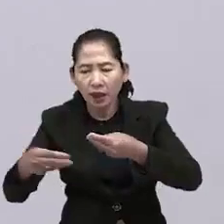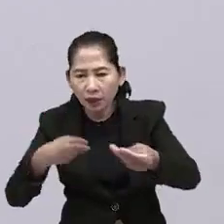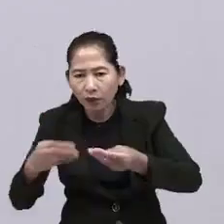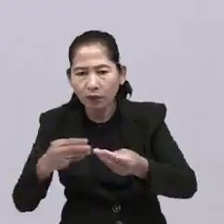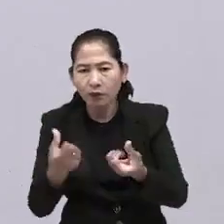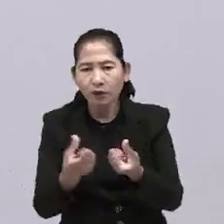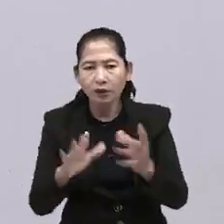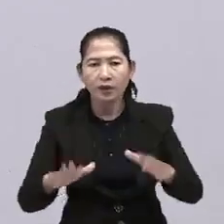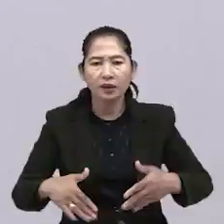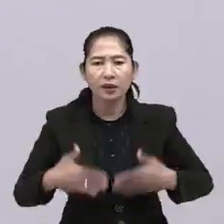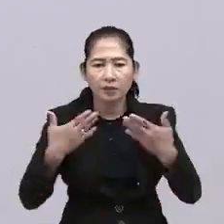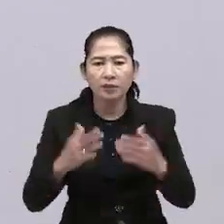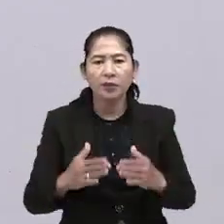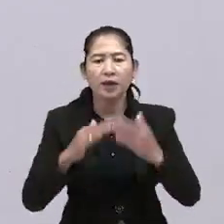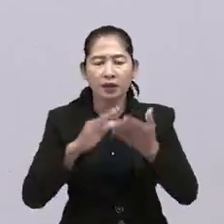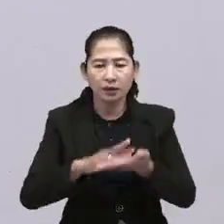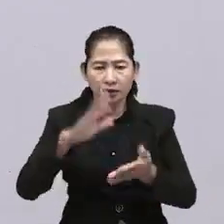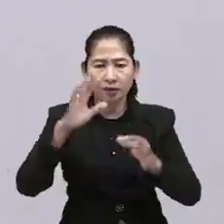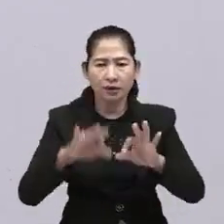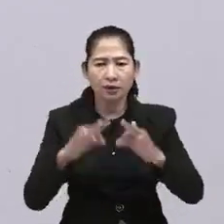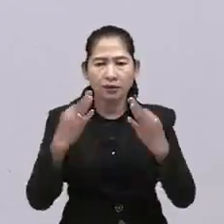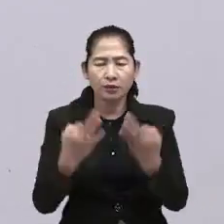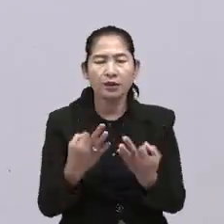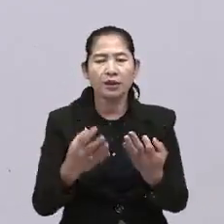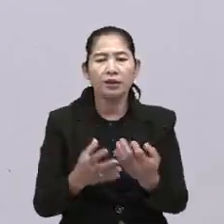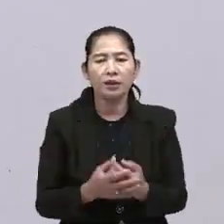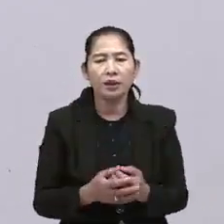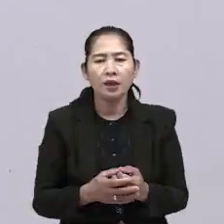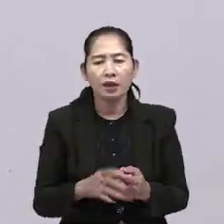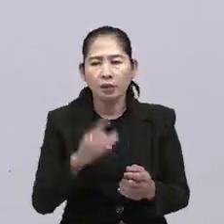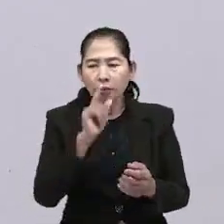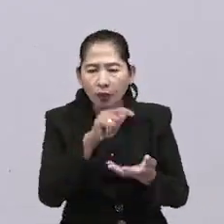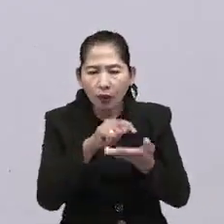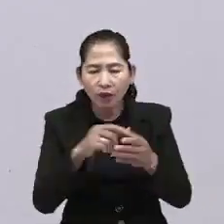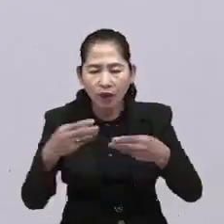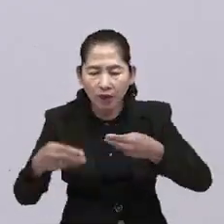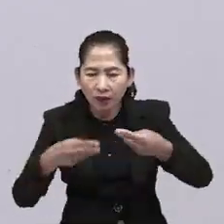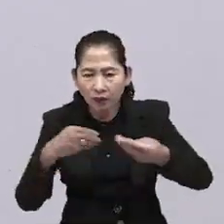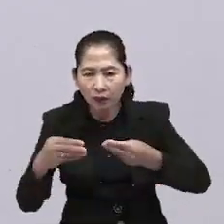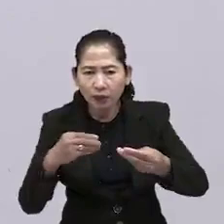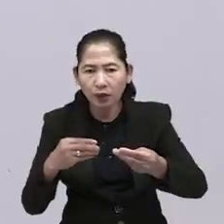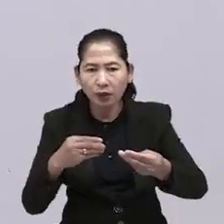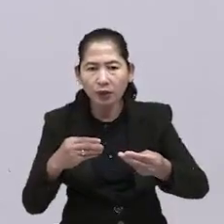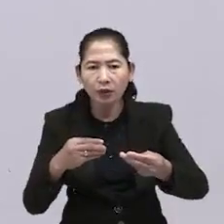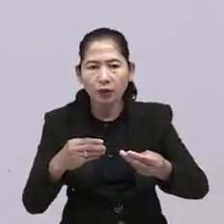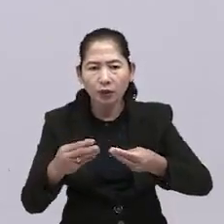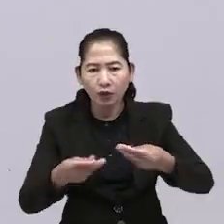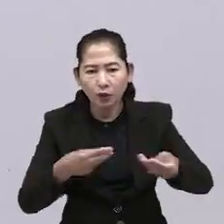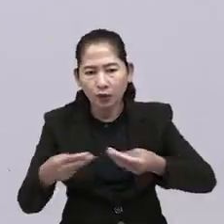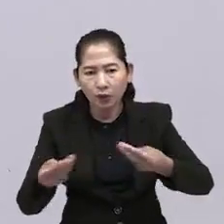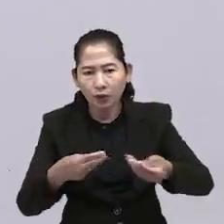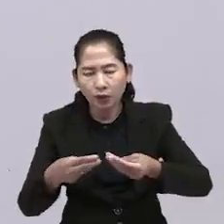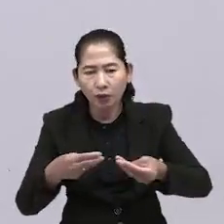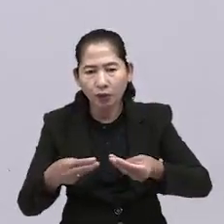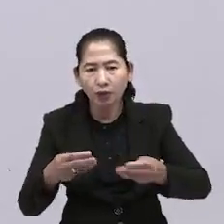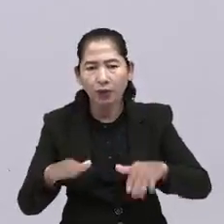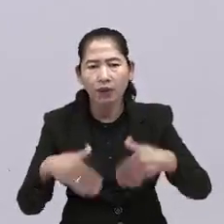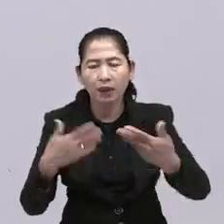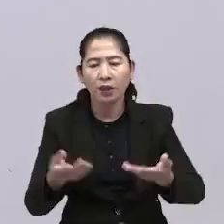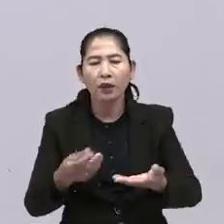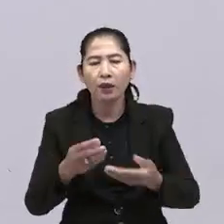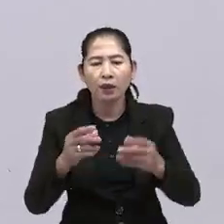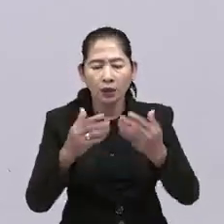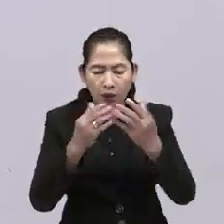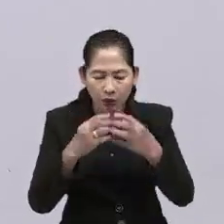ដោះស្រាយជីវភាពបង្កើនជីវភាពនឹងគ្រួសារអញ្ចឹងណាកូនណាមាន់អាចលក់ដូរចាលក់ដូរឬមួយក៏ថាផ្ដល់សុត